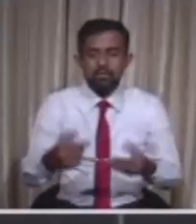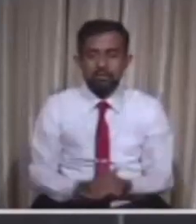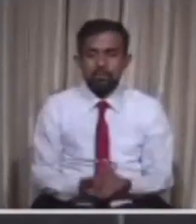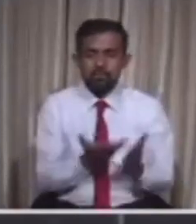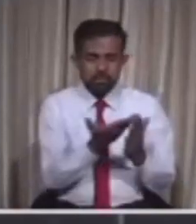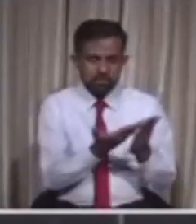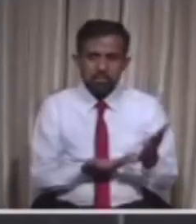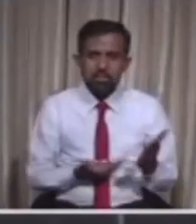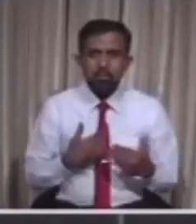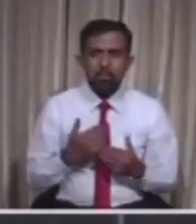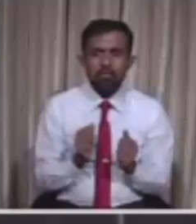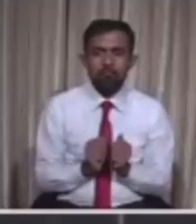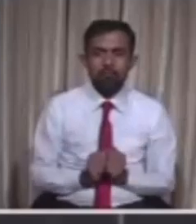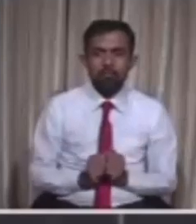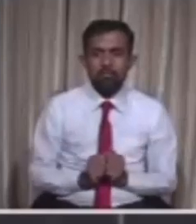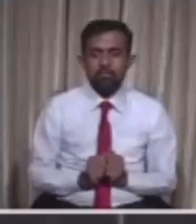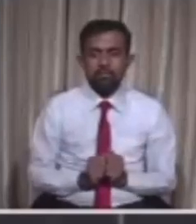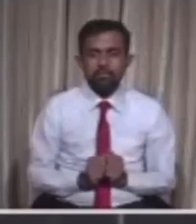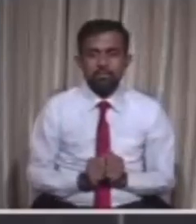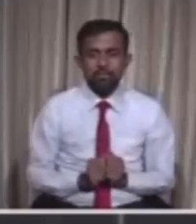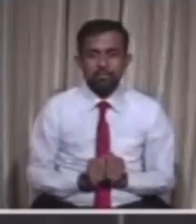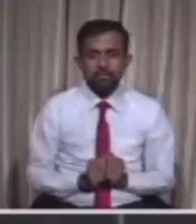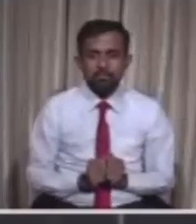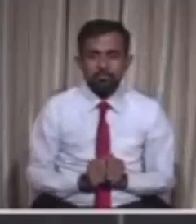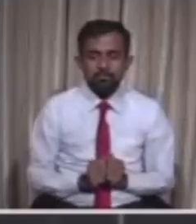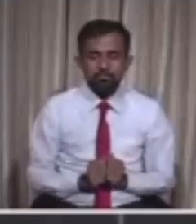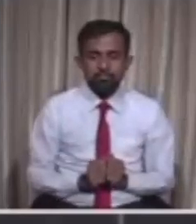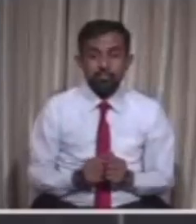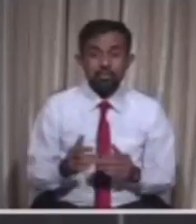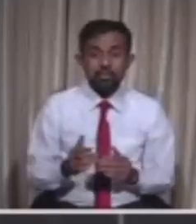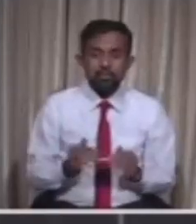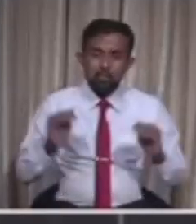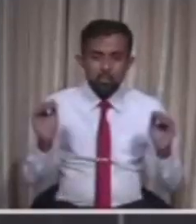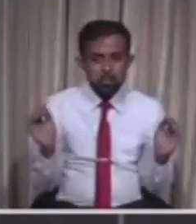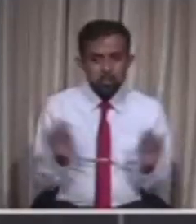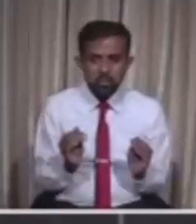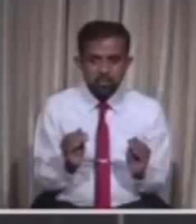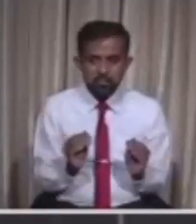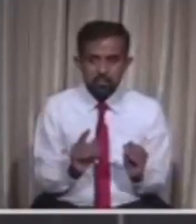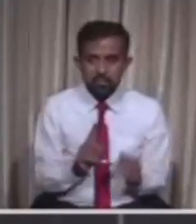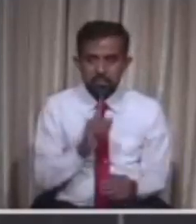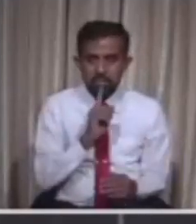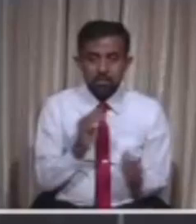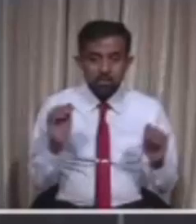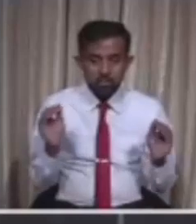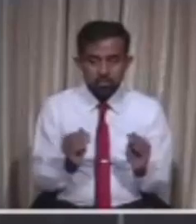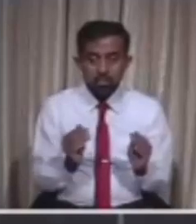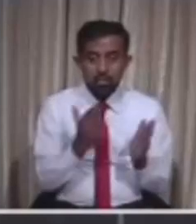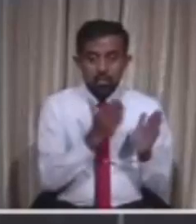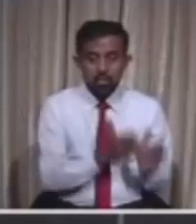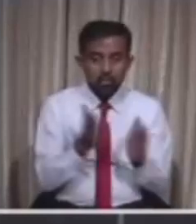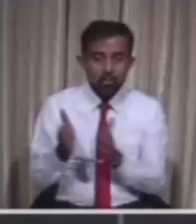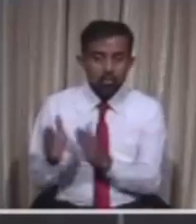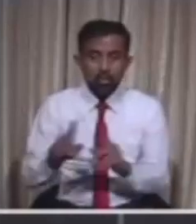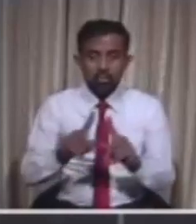තියෙනවා අපි මොකද්ද කරන්න ඕනේ කියලා මේක කෙටි කෙටියෙන් මම සමරයිස් කරලා තියෙනවා කොටස්